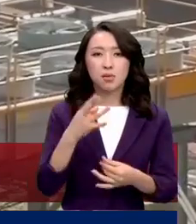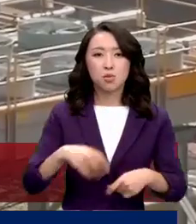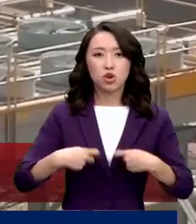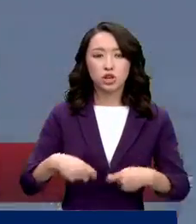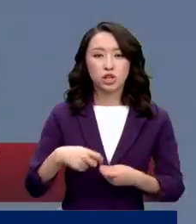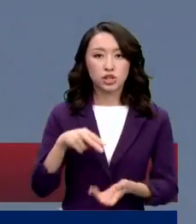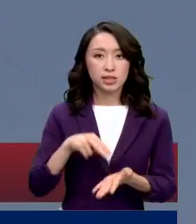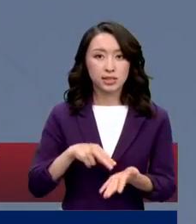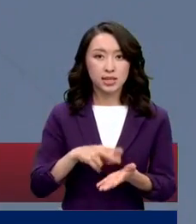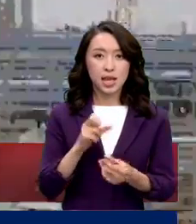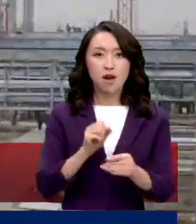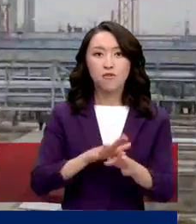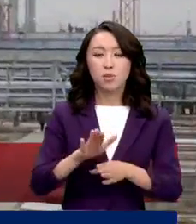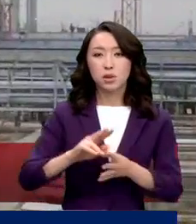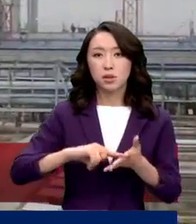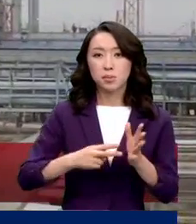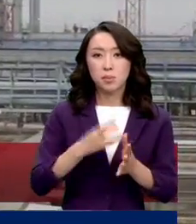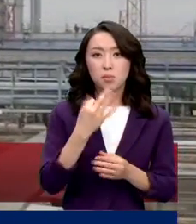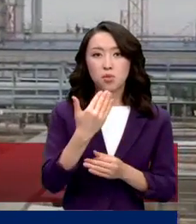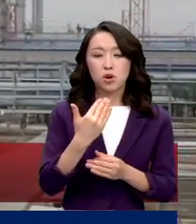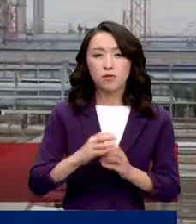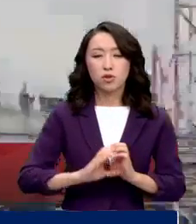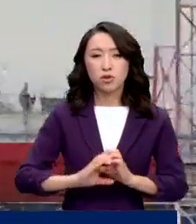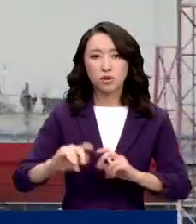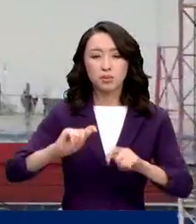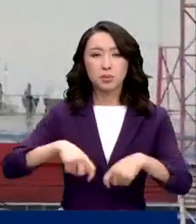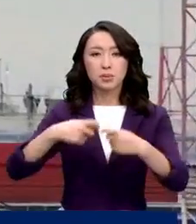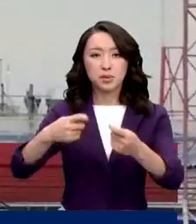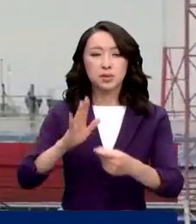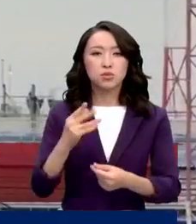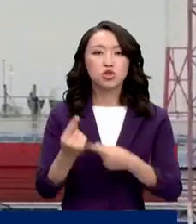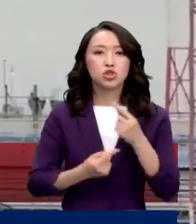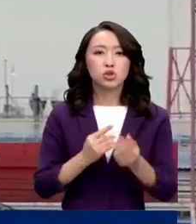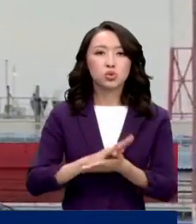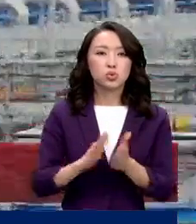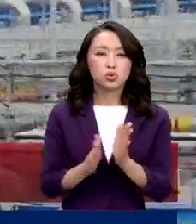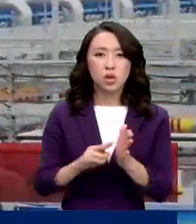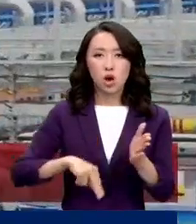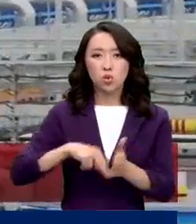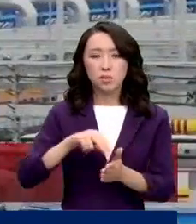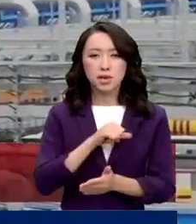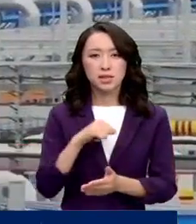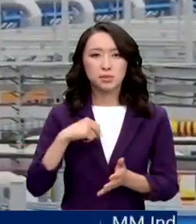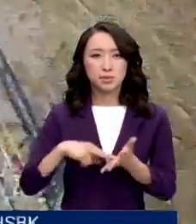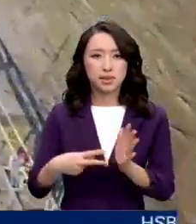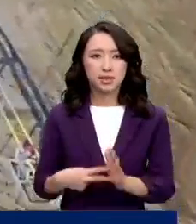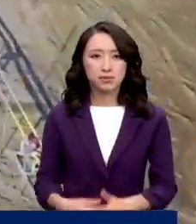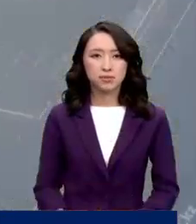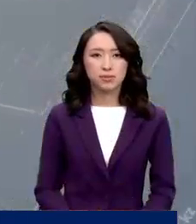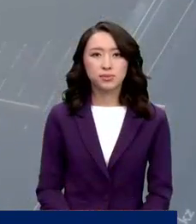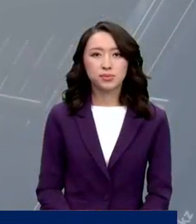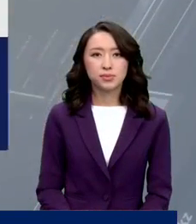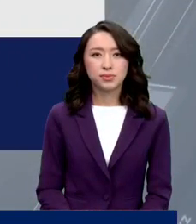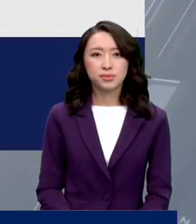рыночной цене, а реализация проектов по его транспортировке будет осуществляться при условии окупаемости самих проектов.